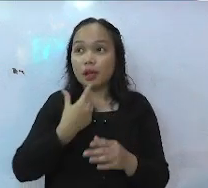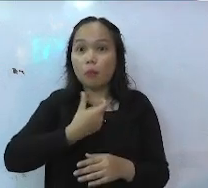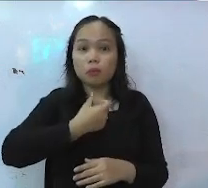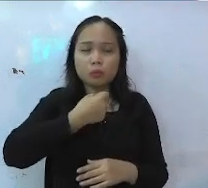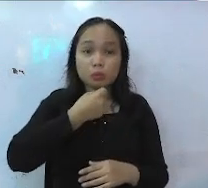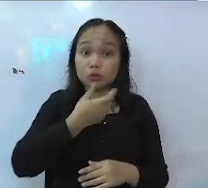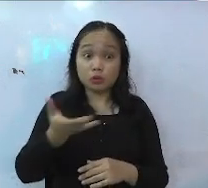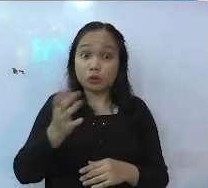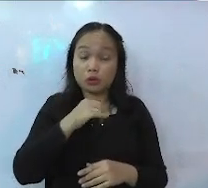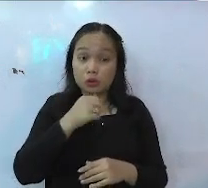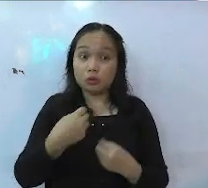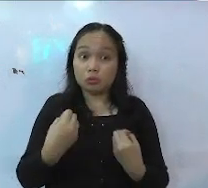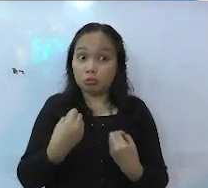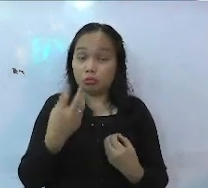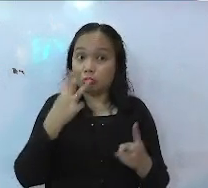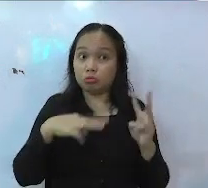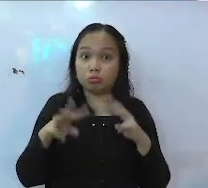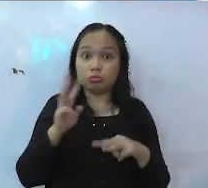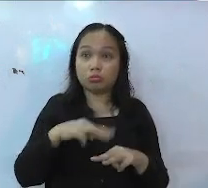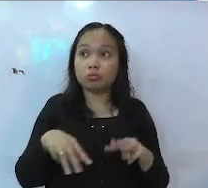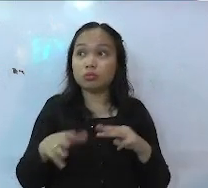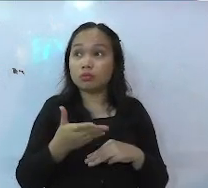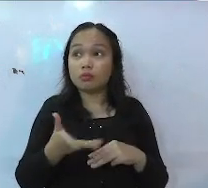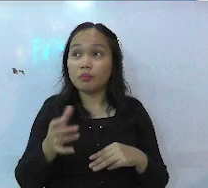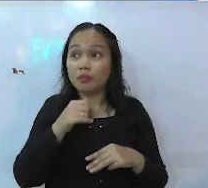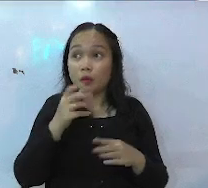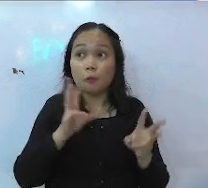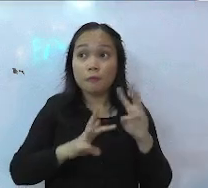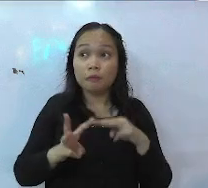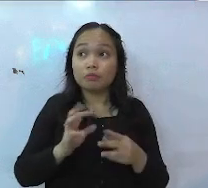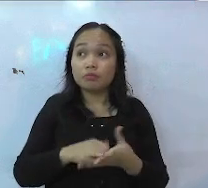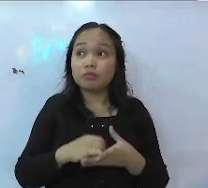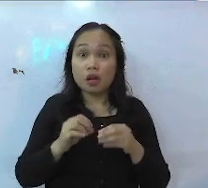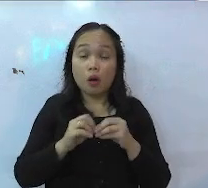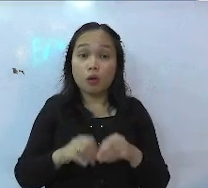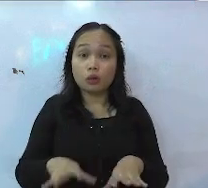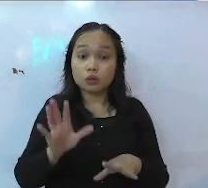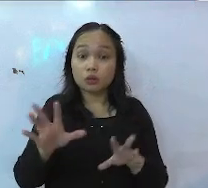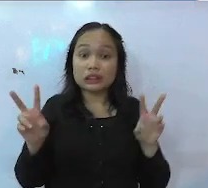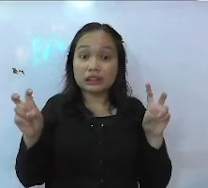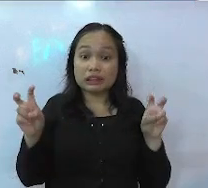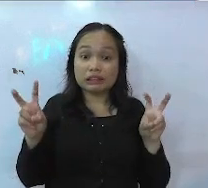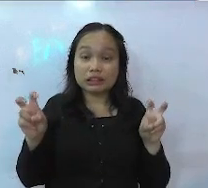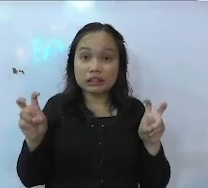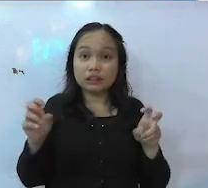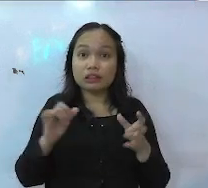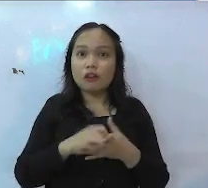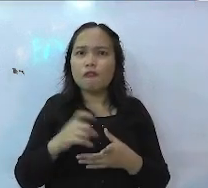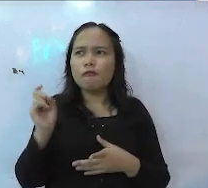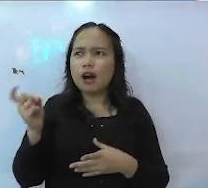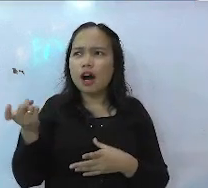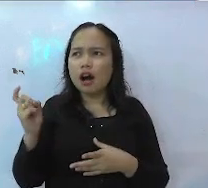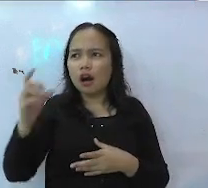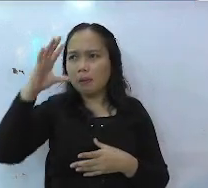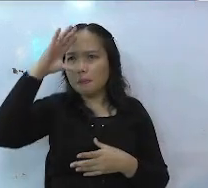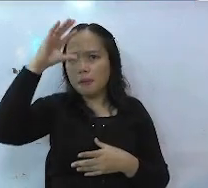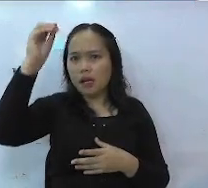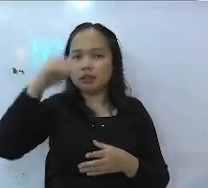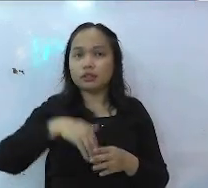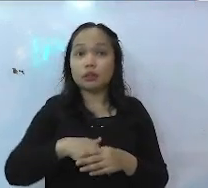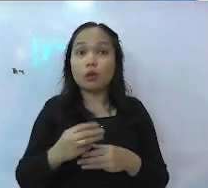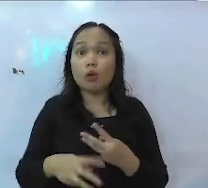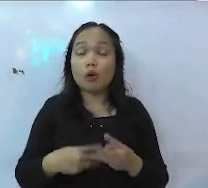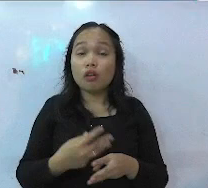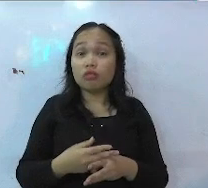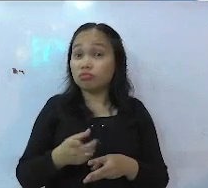hindi ka ba natatakot na mawala SAO yung title na fastest man in the world Yun